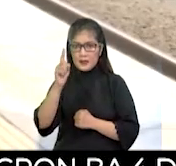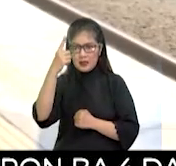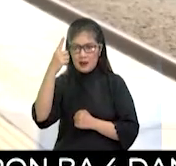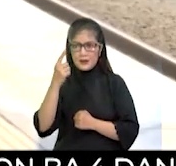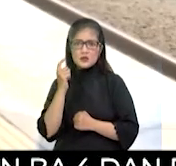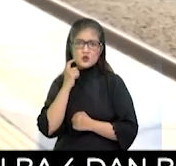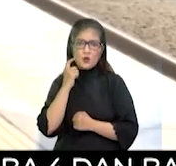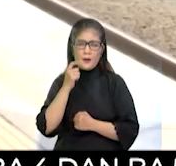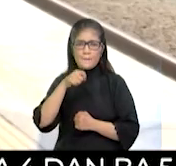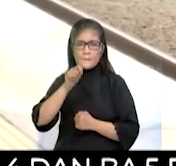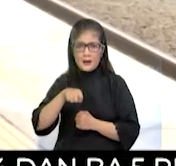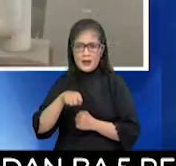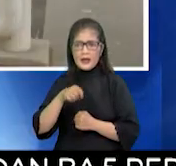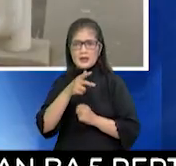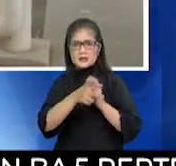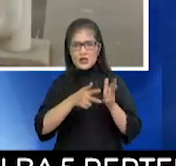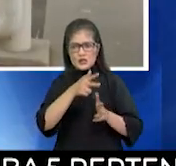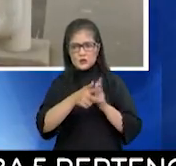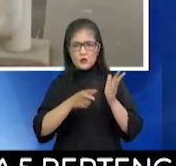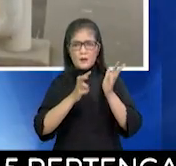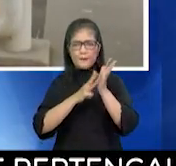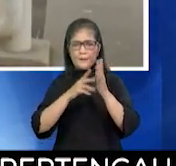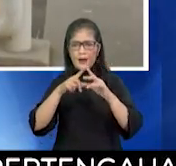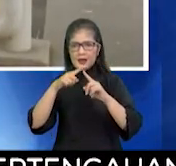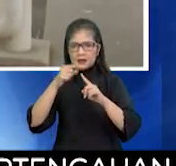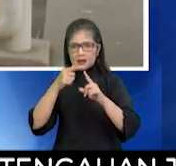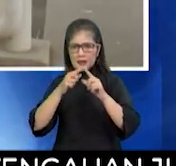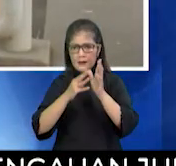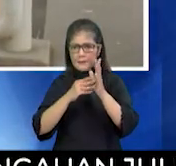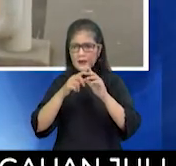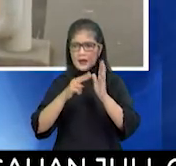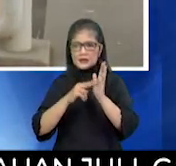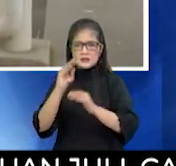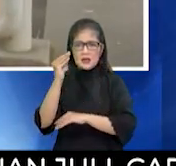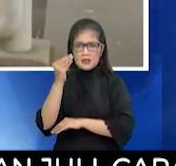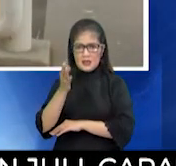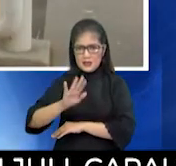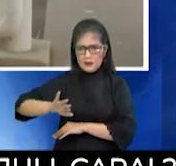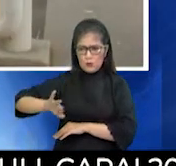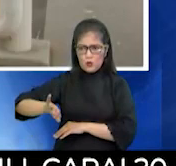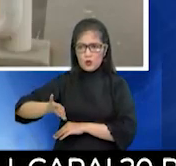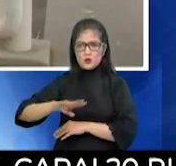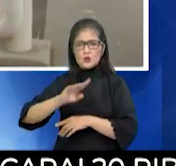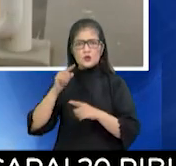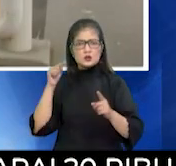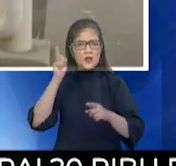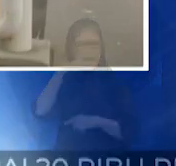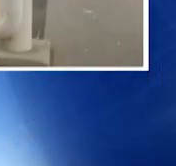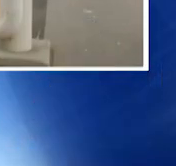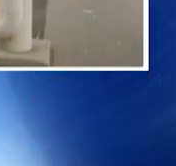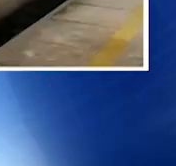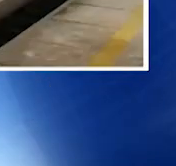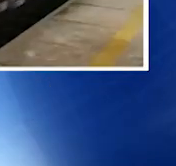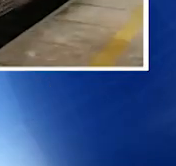penggunaan operasi di stasiun Matraman, Jakarta Timur, terpantau bahwa sejak pagi memang sudah ada kereta yang melintas di stasiun